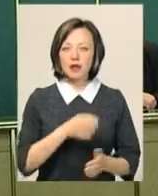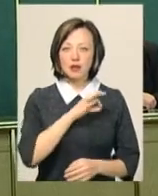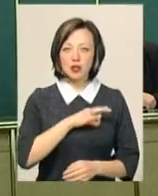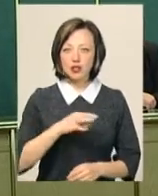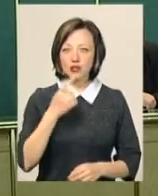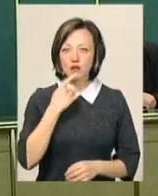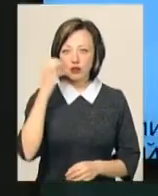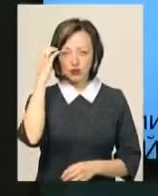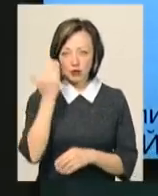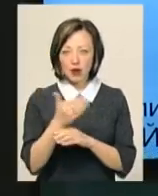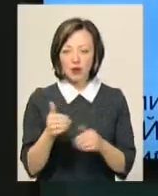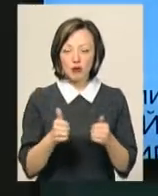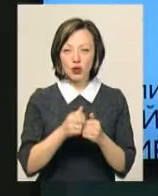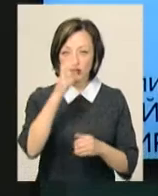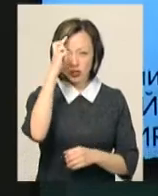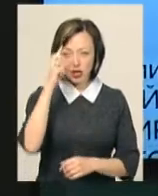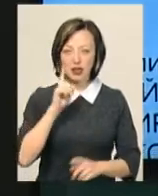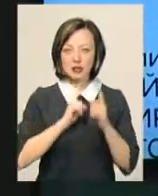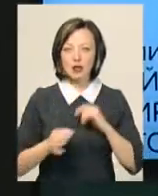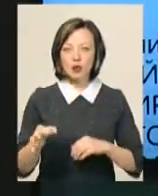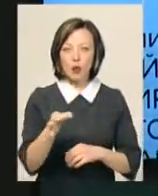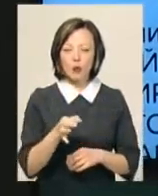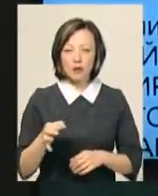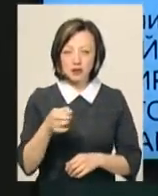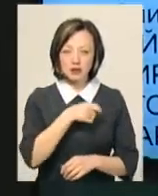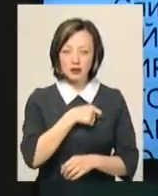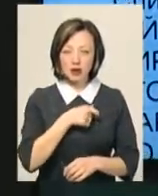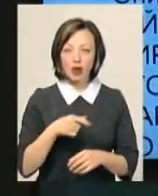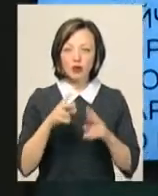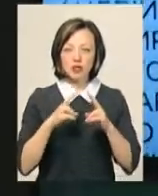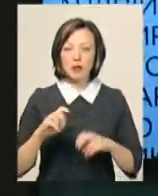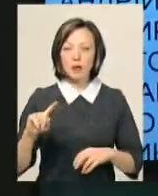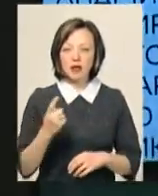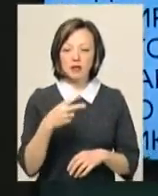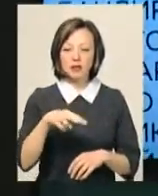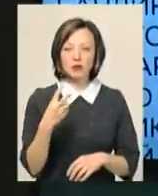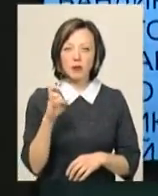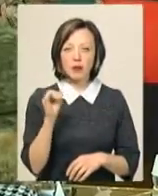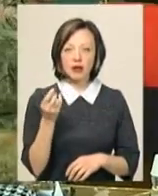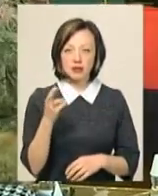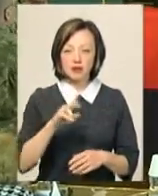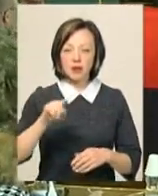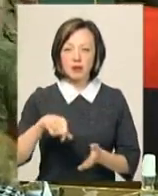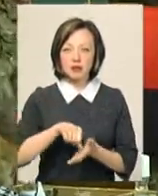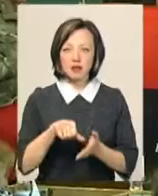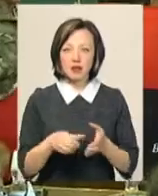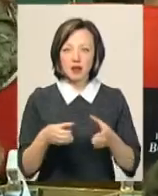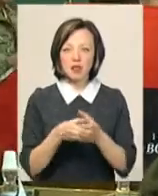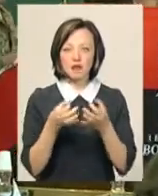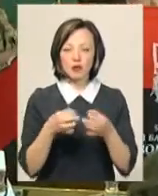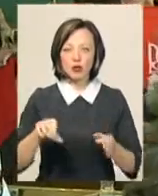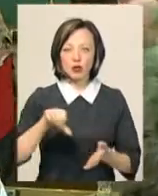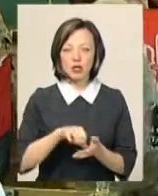прапору поряд з державним на сесії облради розглядають першим. Саме цього 22 березня вимагали представники фракції «Свобода» та учасники